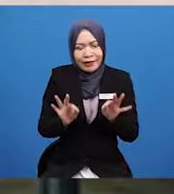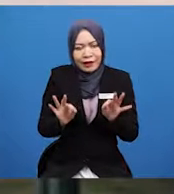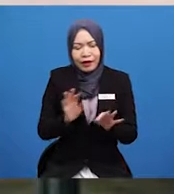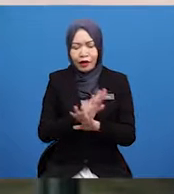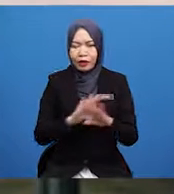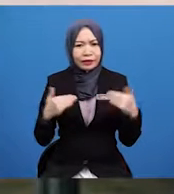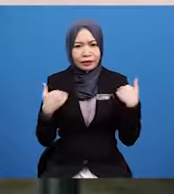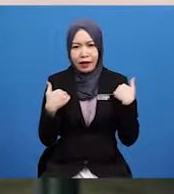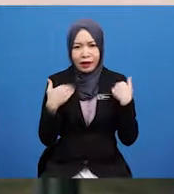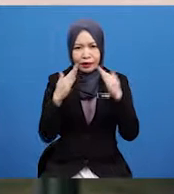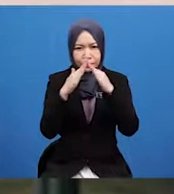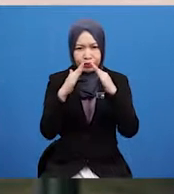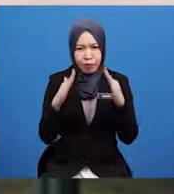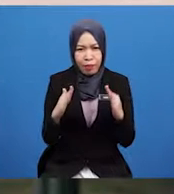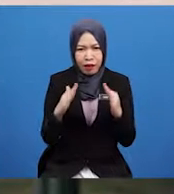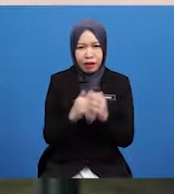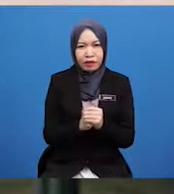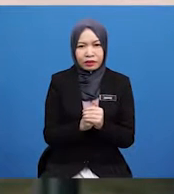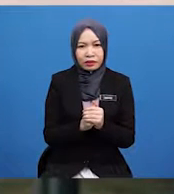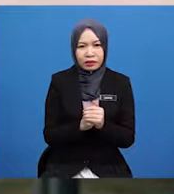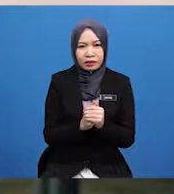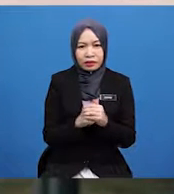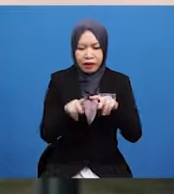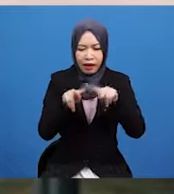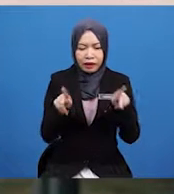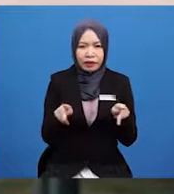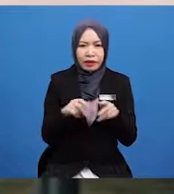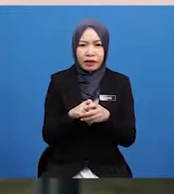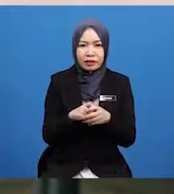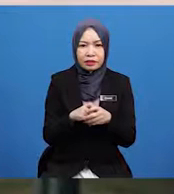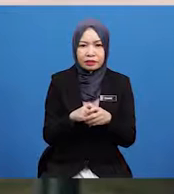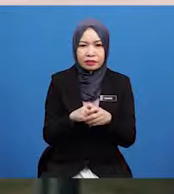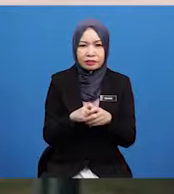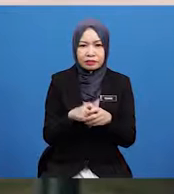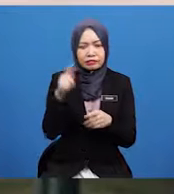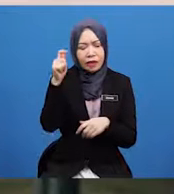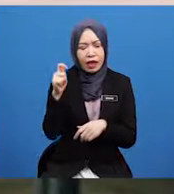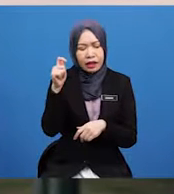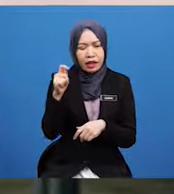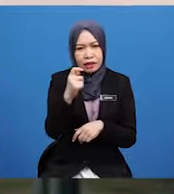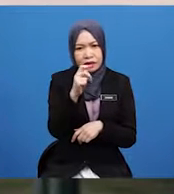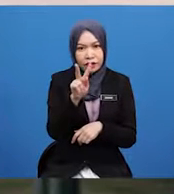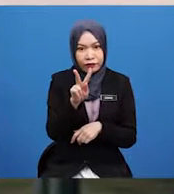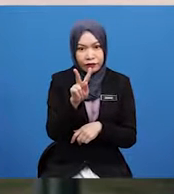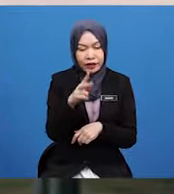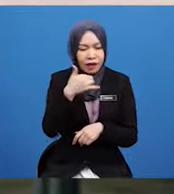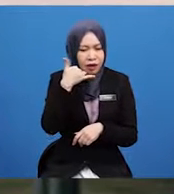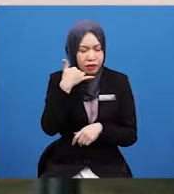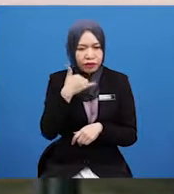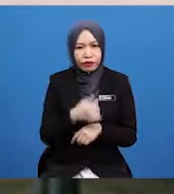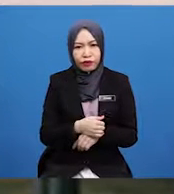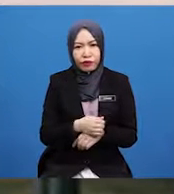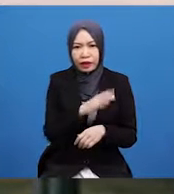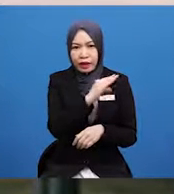rumah khattil tandas television telefon bimbit dan